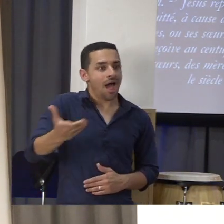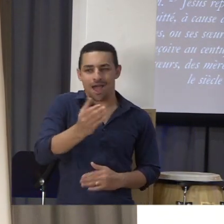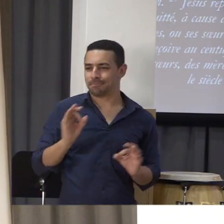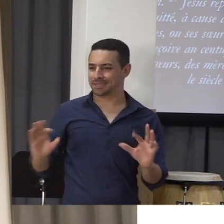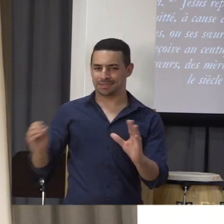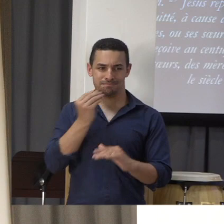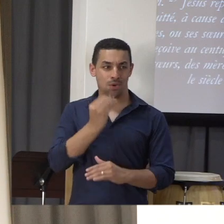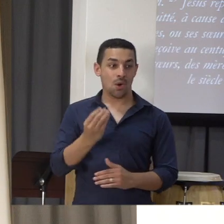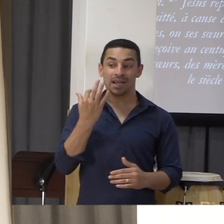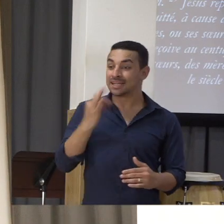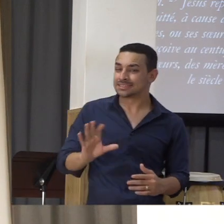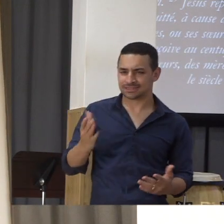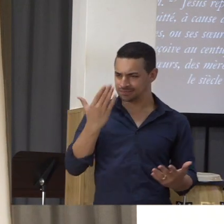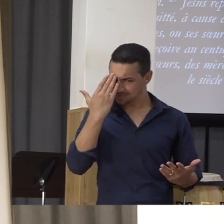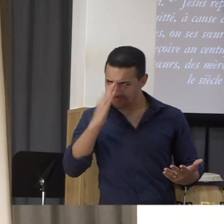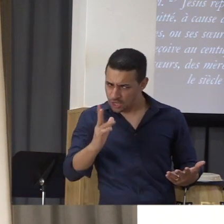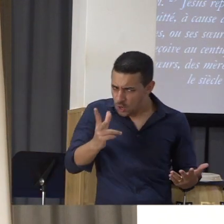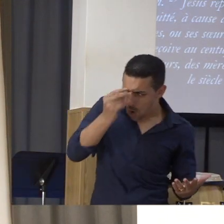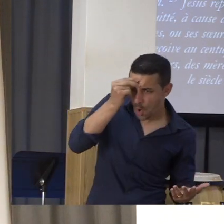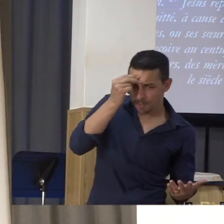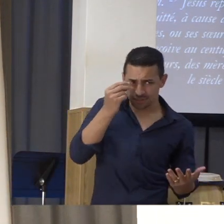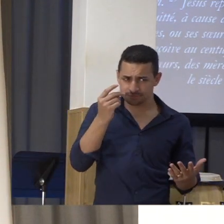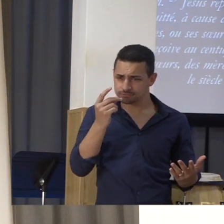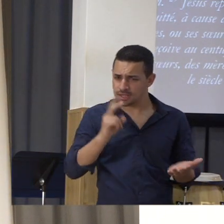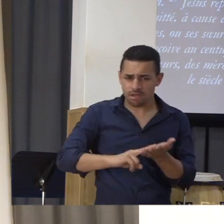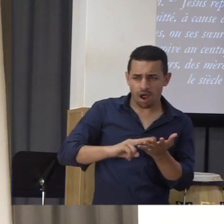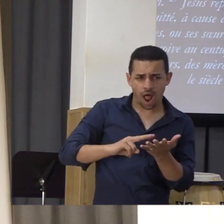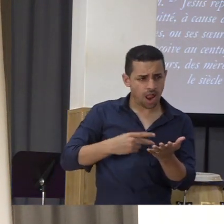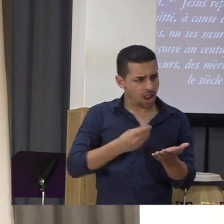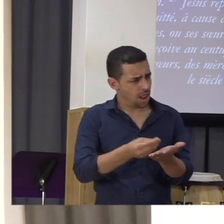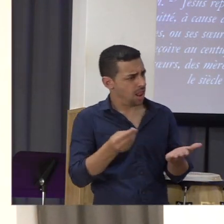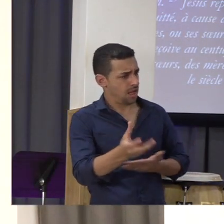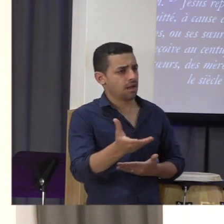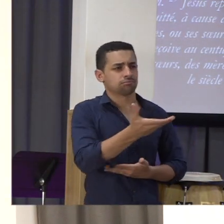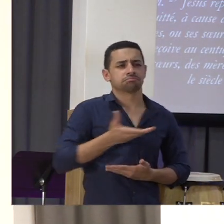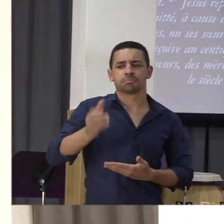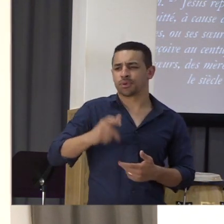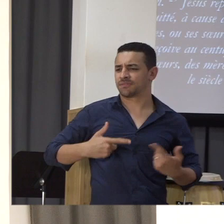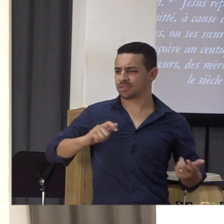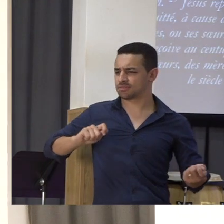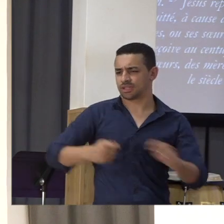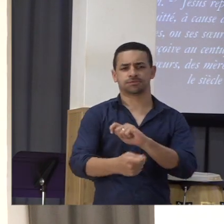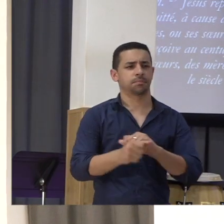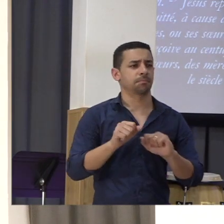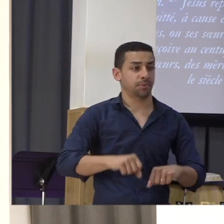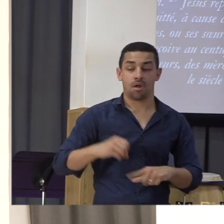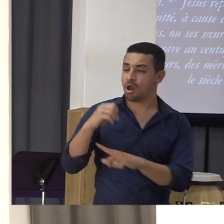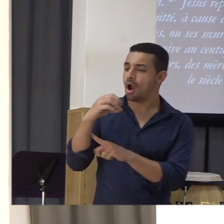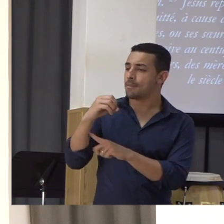levez ce matin et que vous saisissez cette réalité derrière cette parole, alors votre vie sera transformée. La